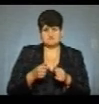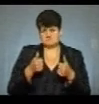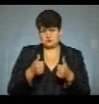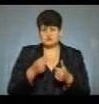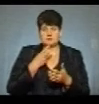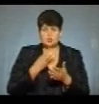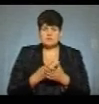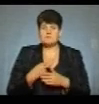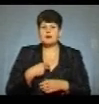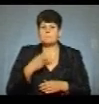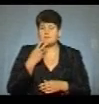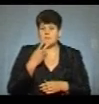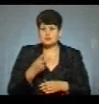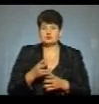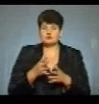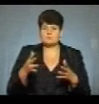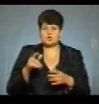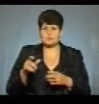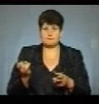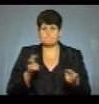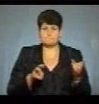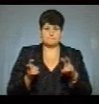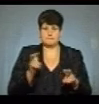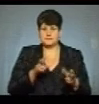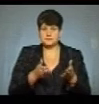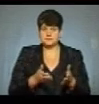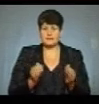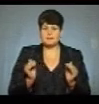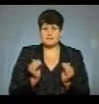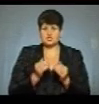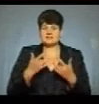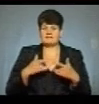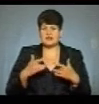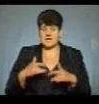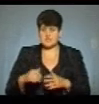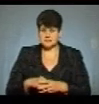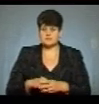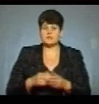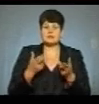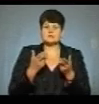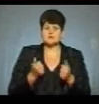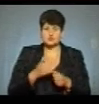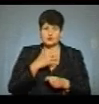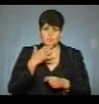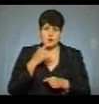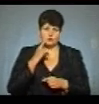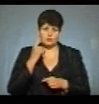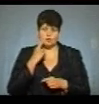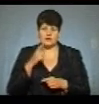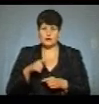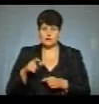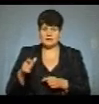що ми бачимо, що більше людей до нас йде, менше звільняється. Звичайно, багато молодих